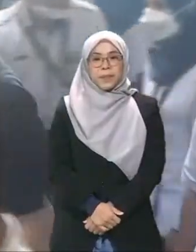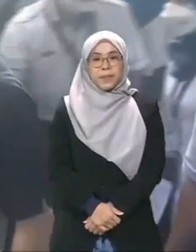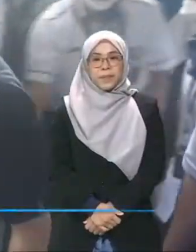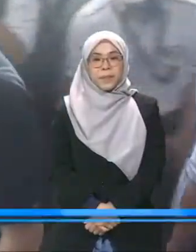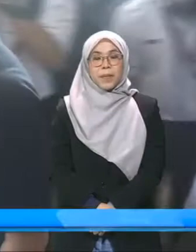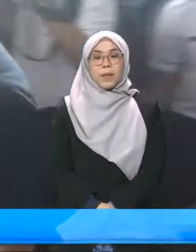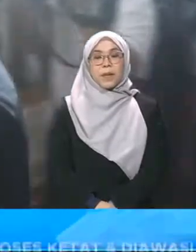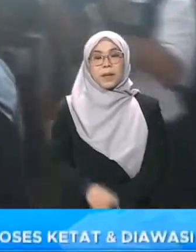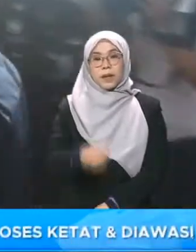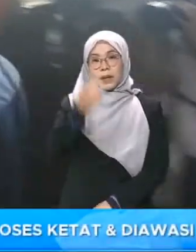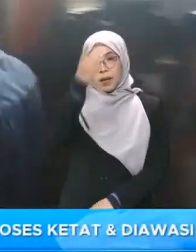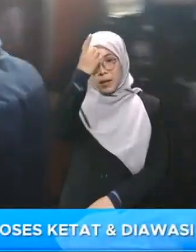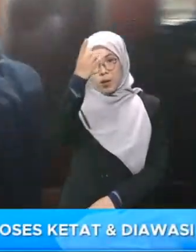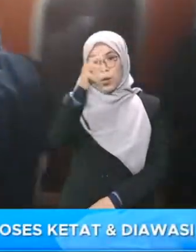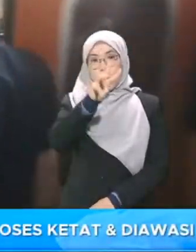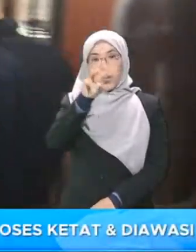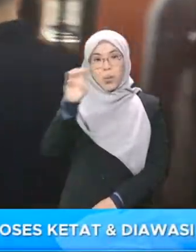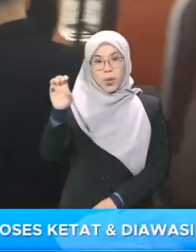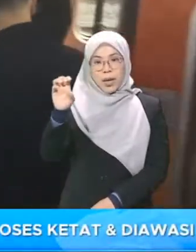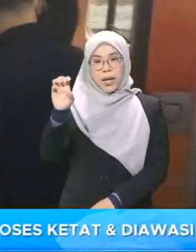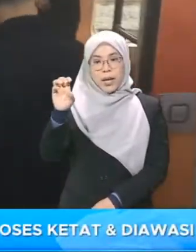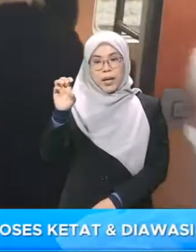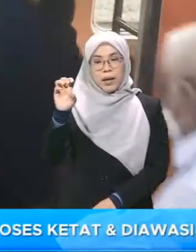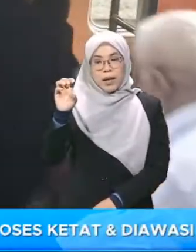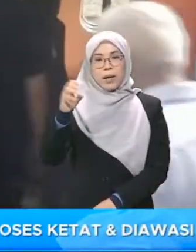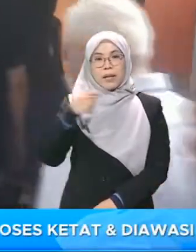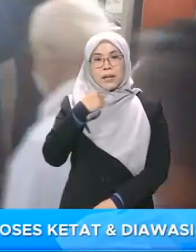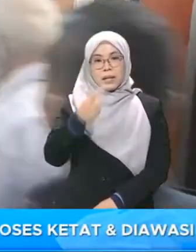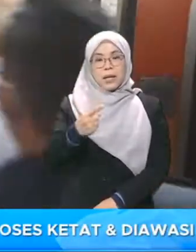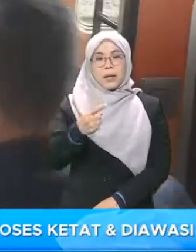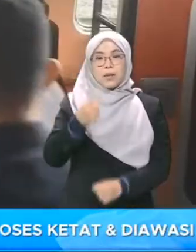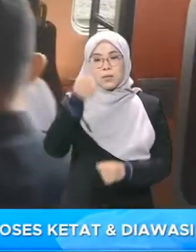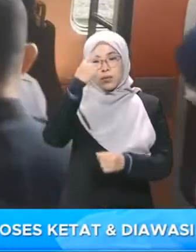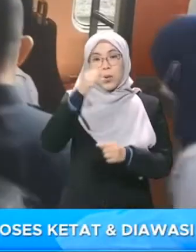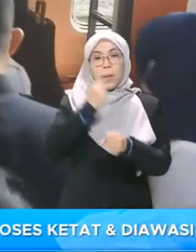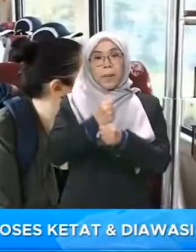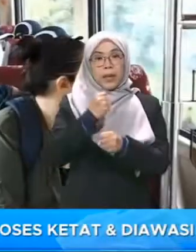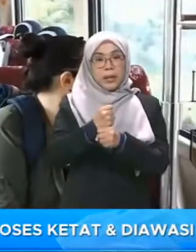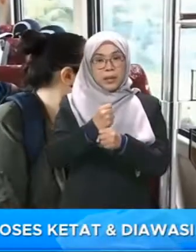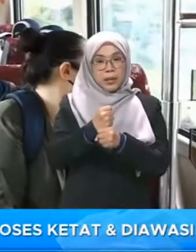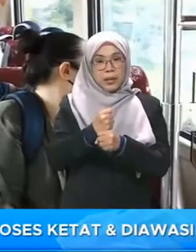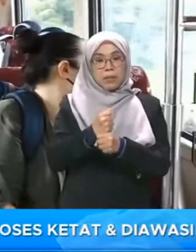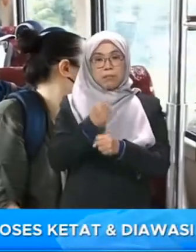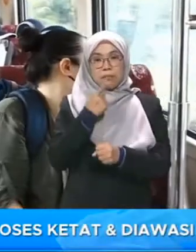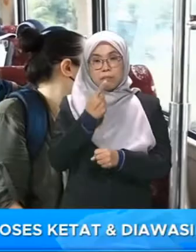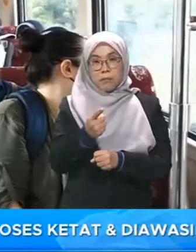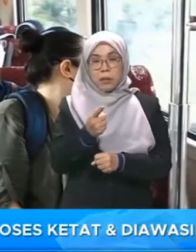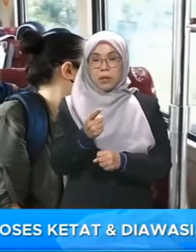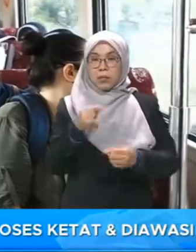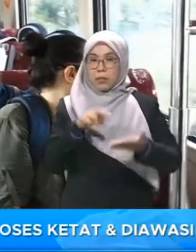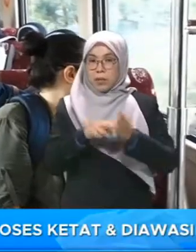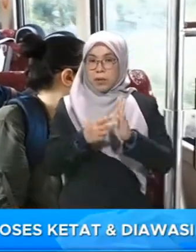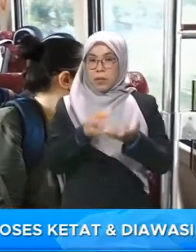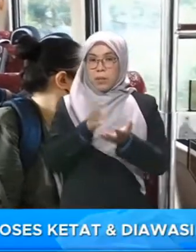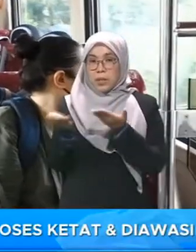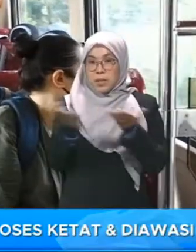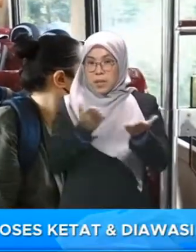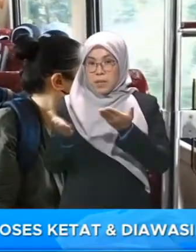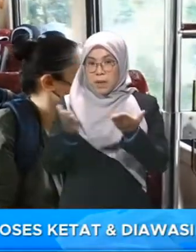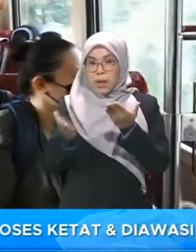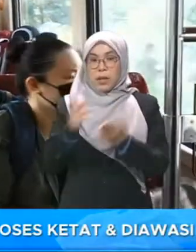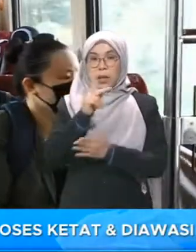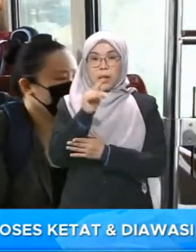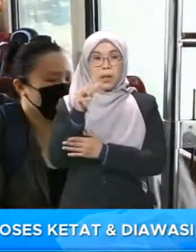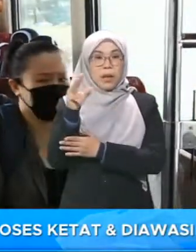sementara itu data suwe membidas kesatuan pekerja tetapi Tanah Melayu berhad yang mencapai bahwa primatan kereta api tanah Melayu